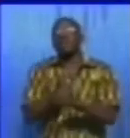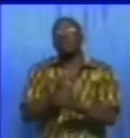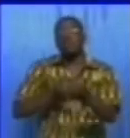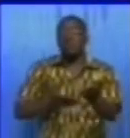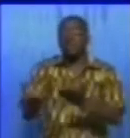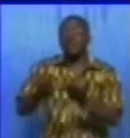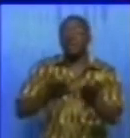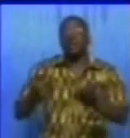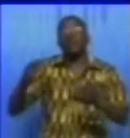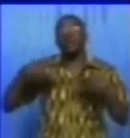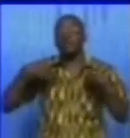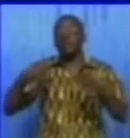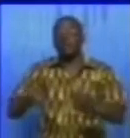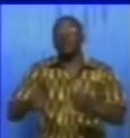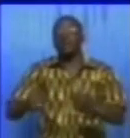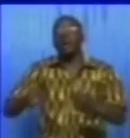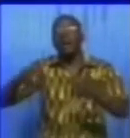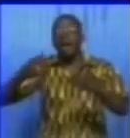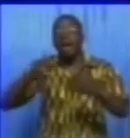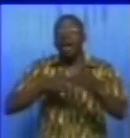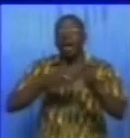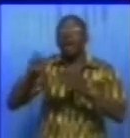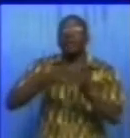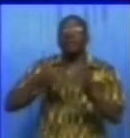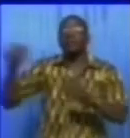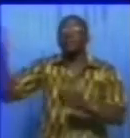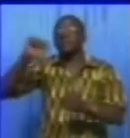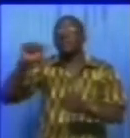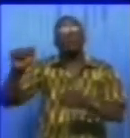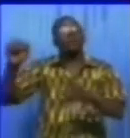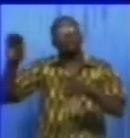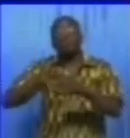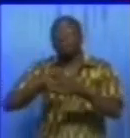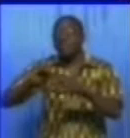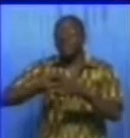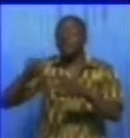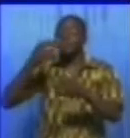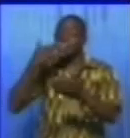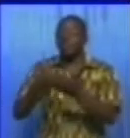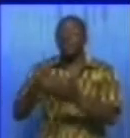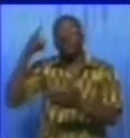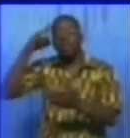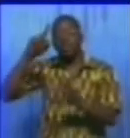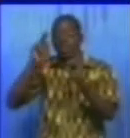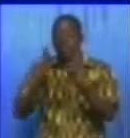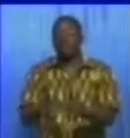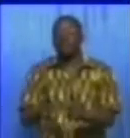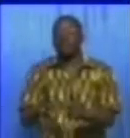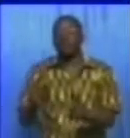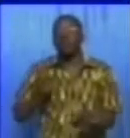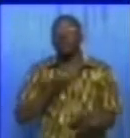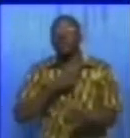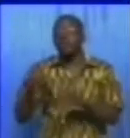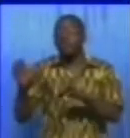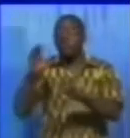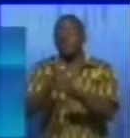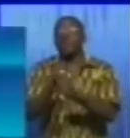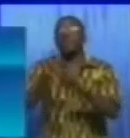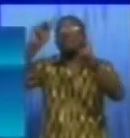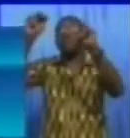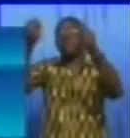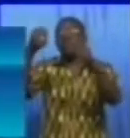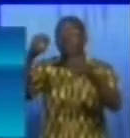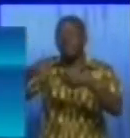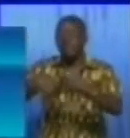services sanitaires afin d'assurer des soins adéquats aux patients. Nous avons initié des thèmes qui vont dans